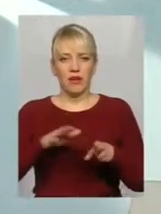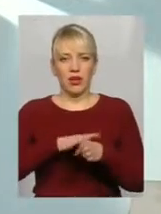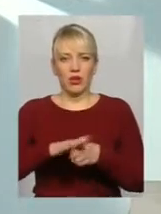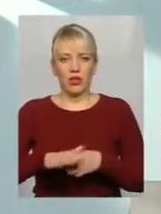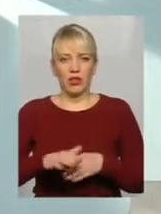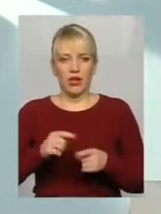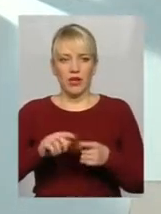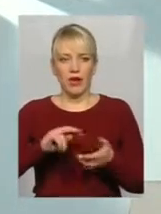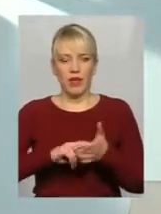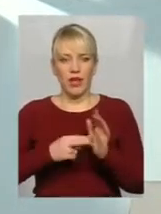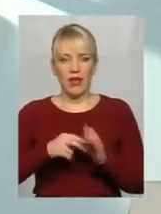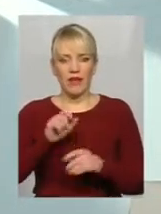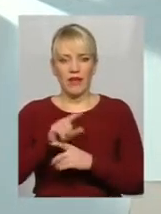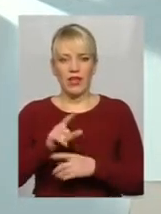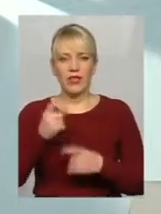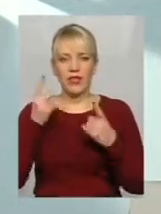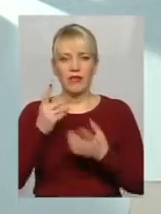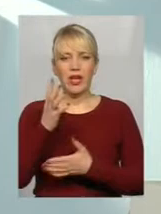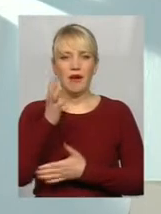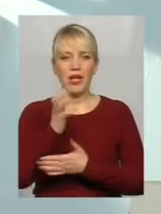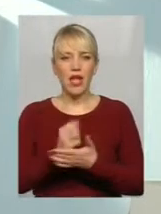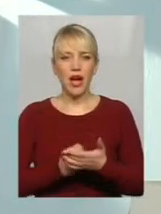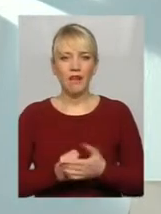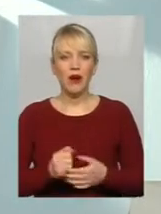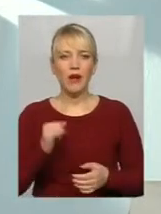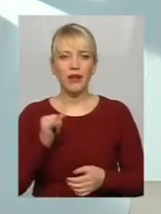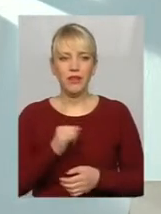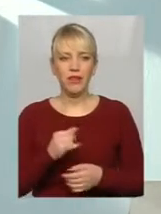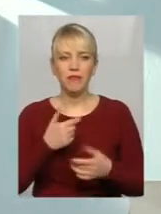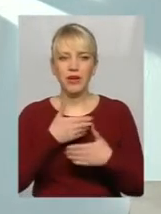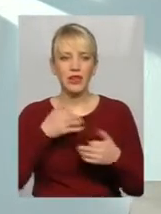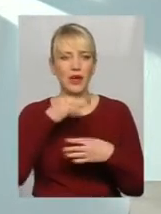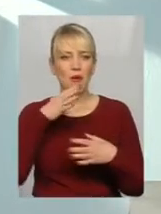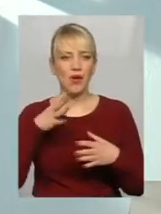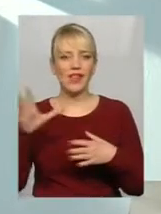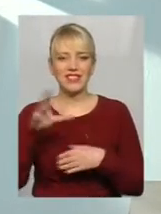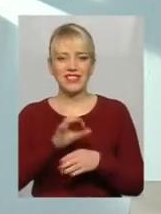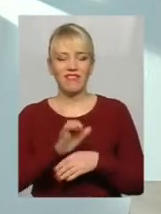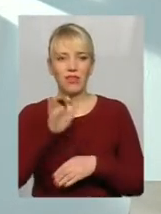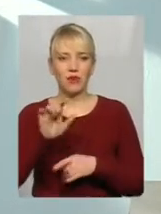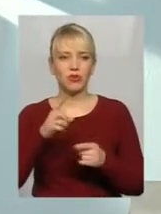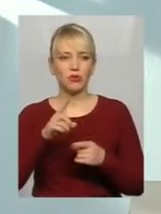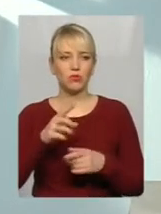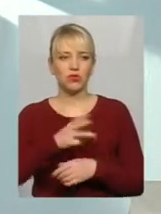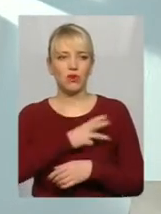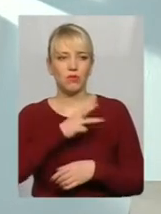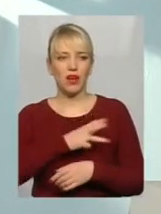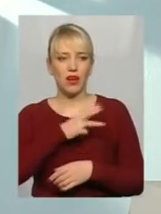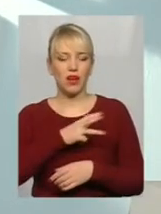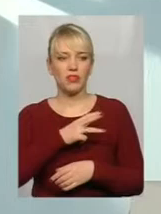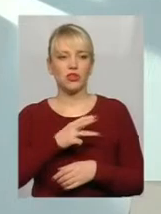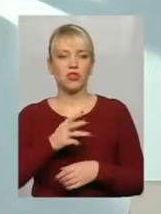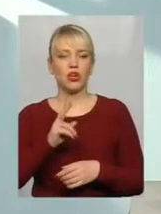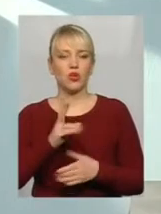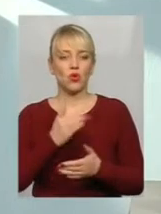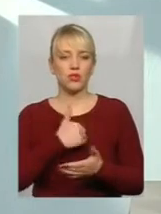завдання з значним резервом там. І ми не могли всіх відправити, тому що були бажаючі, які хотіли йти служити.